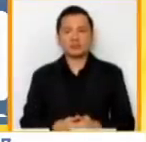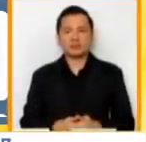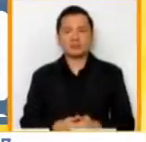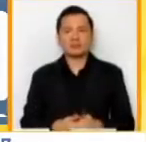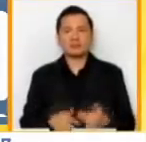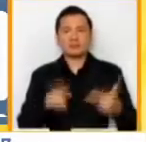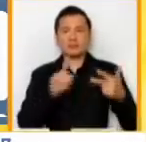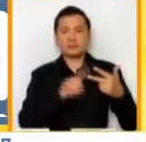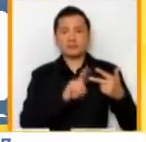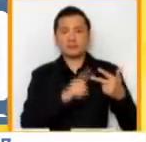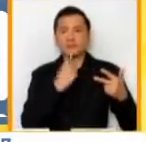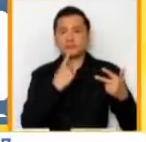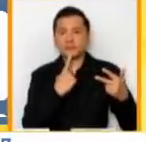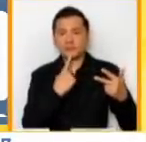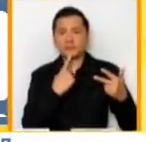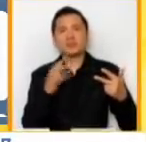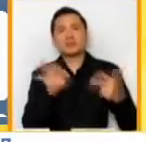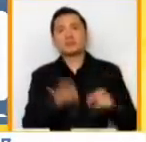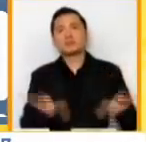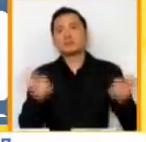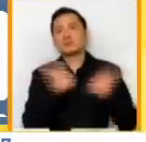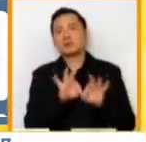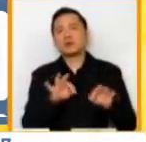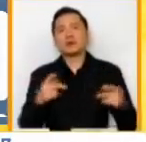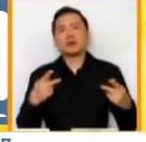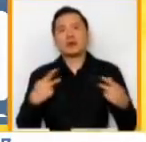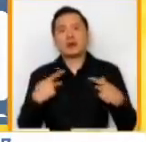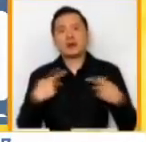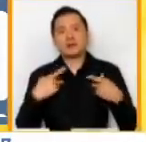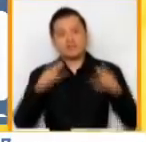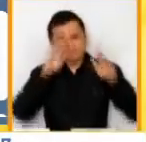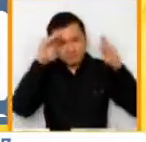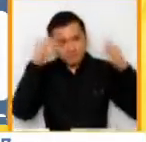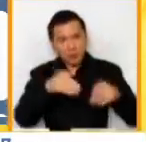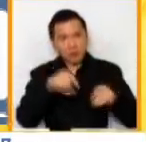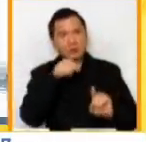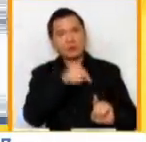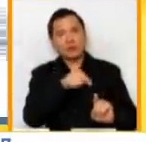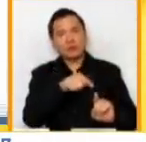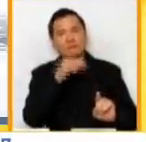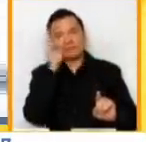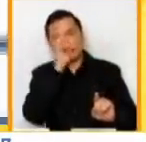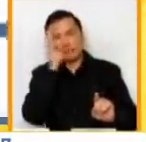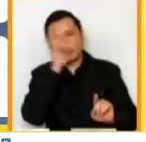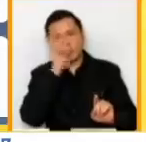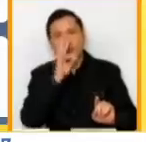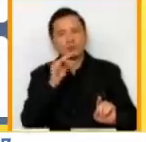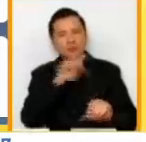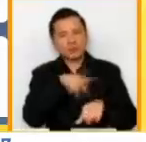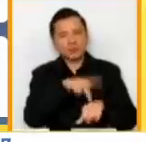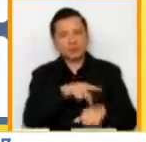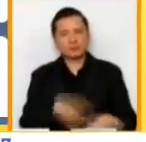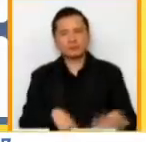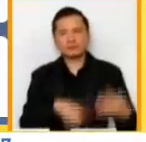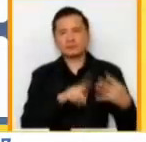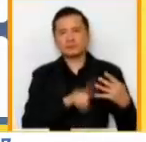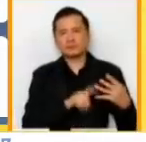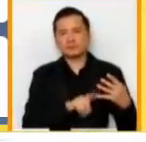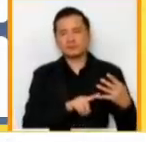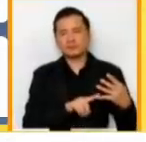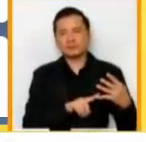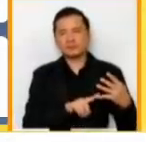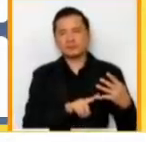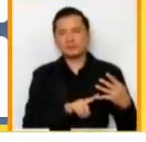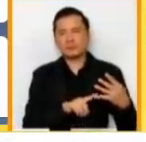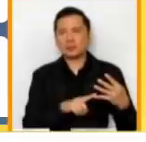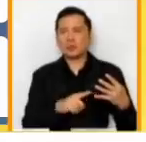pa niya, importante ang may malasakit sa bayan at kapwa Pilipino. Sabi naman ni Liza Baoba, Bukod sa takot sa Diyos,